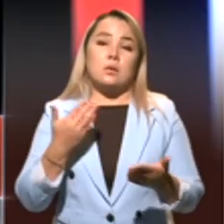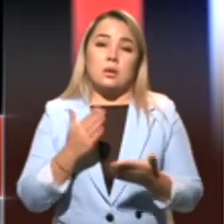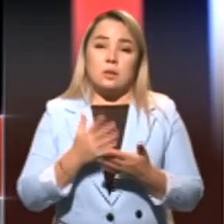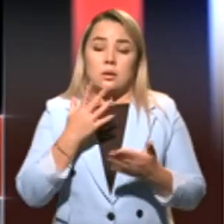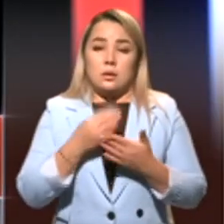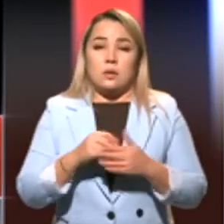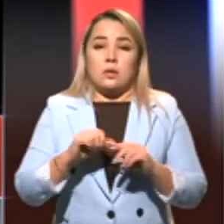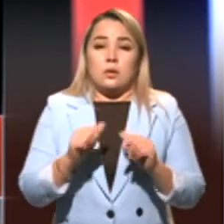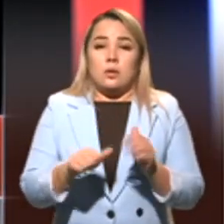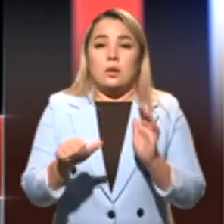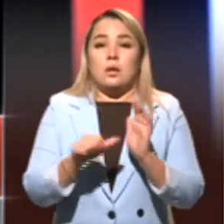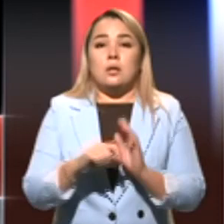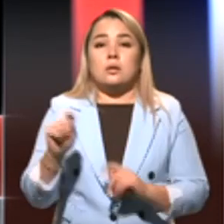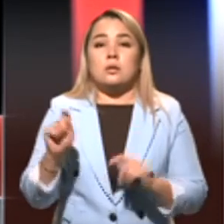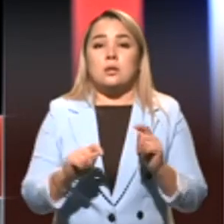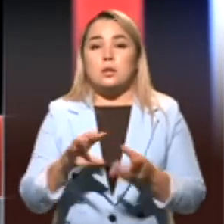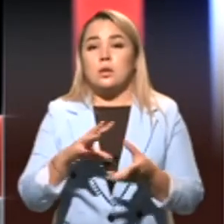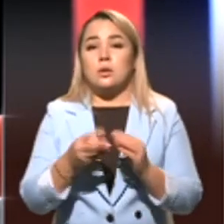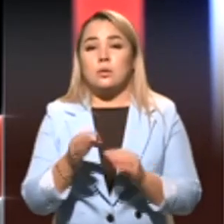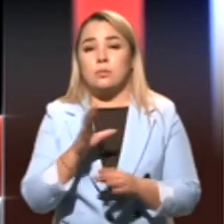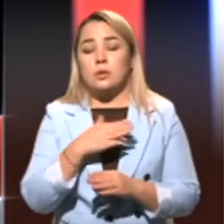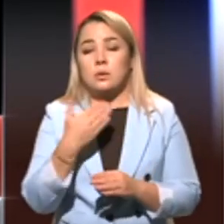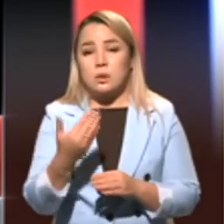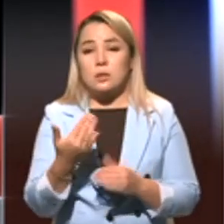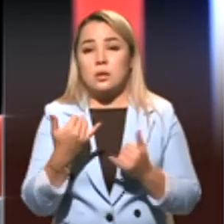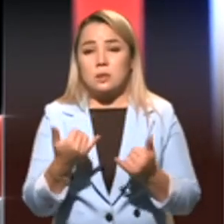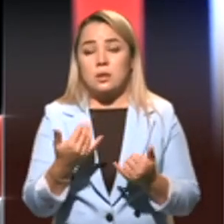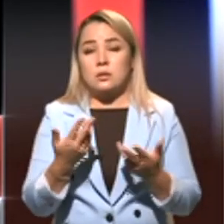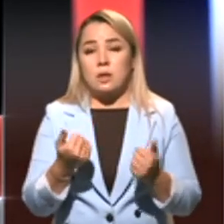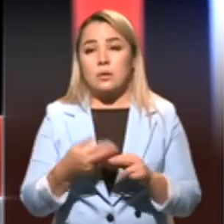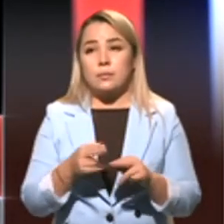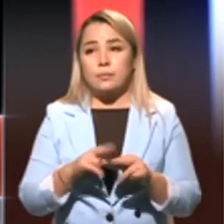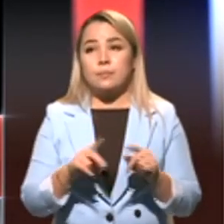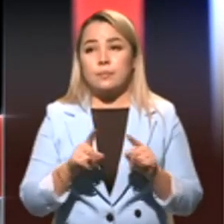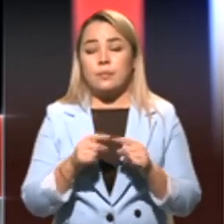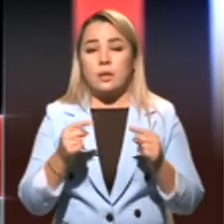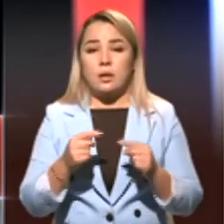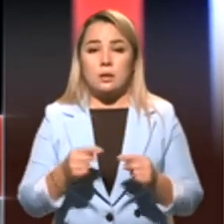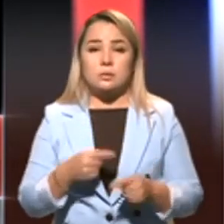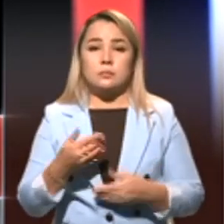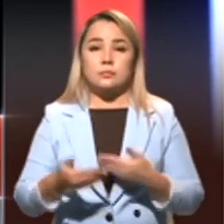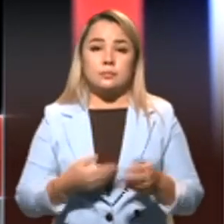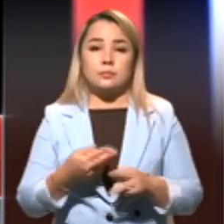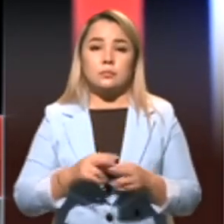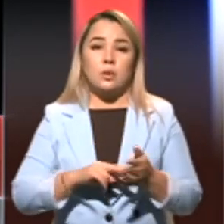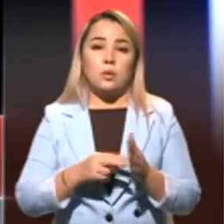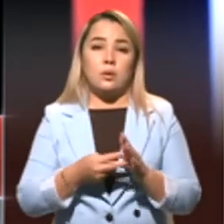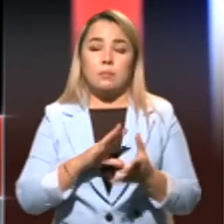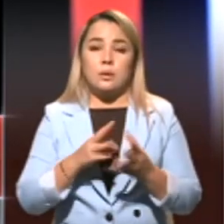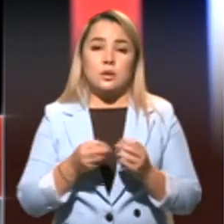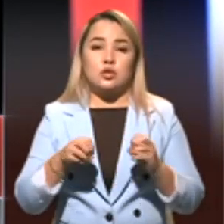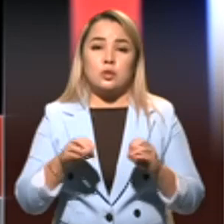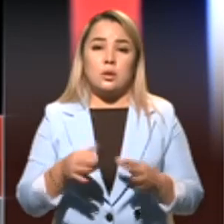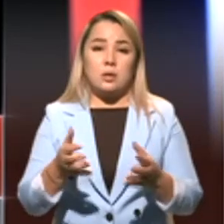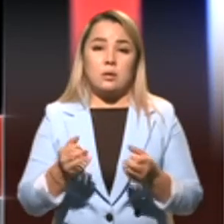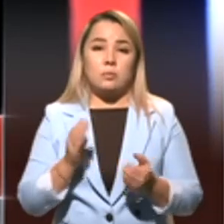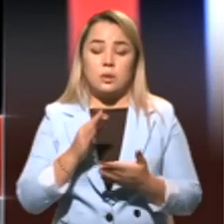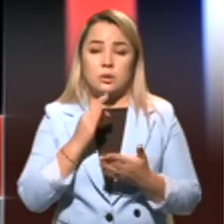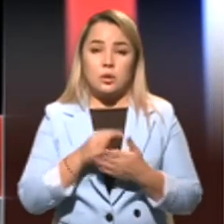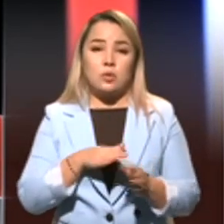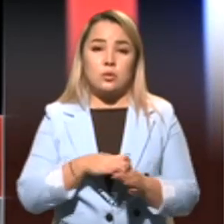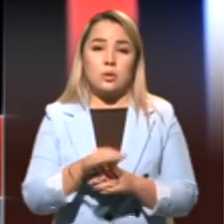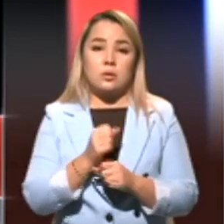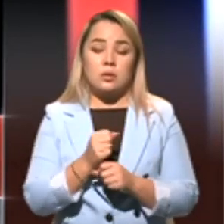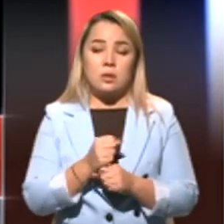6 съездің нәтижесі болды ма? Енді әрине жаңағы нақты қадамдар жоспарланады, шешімдер қабылданады. Оларды жүзеге